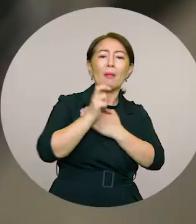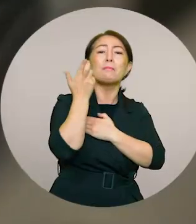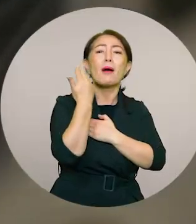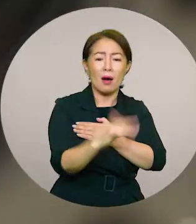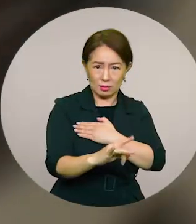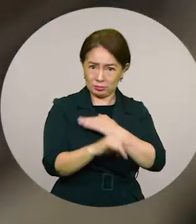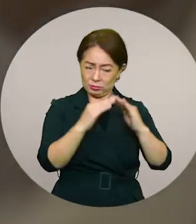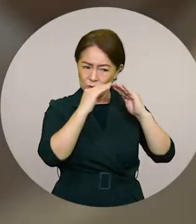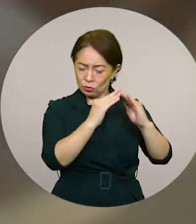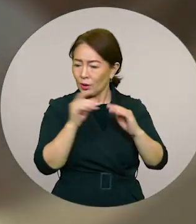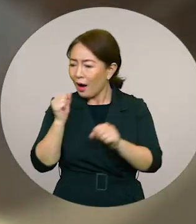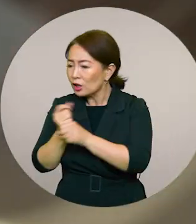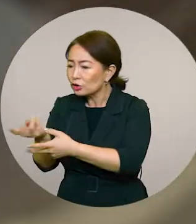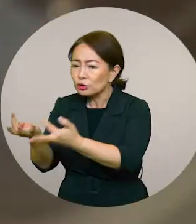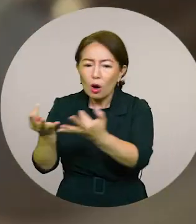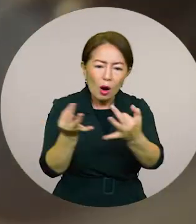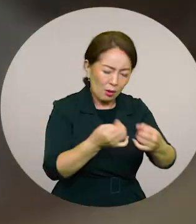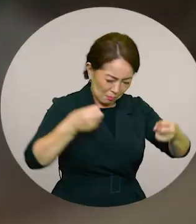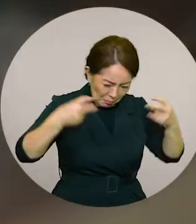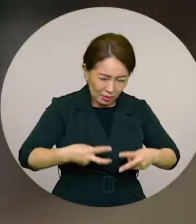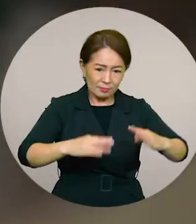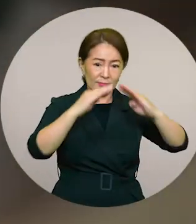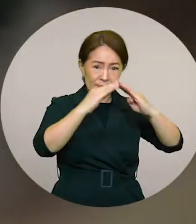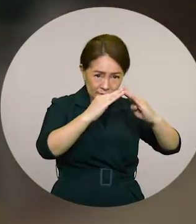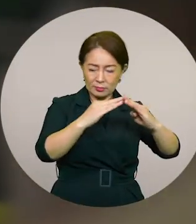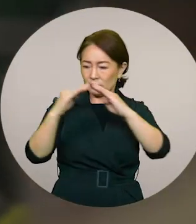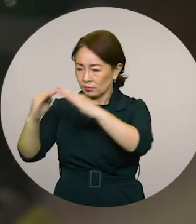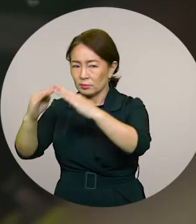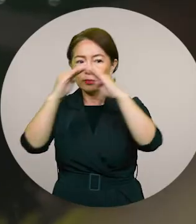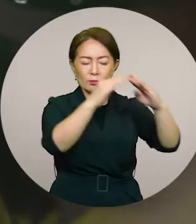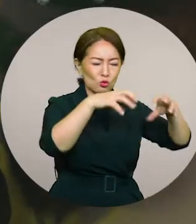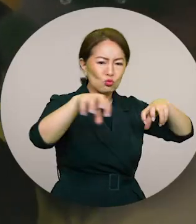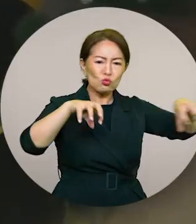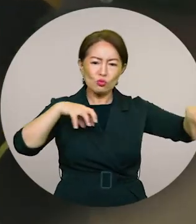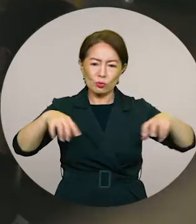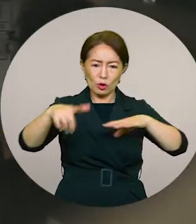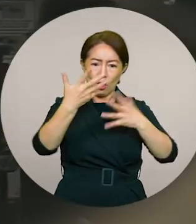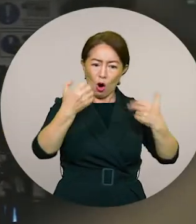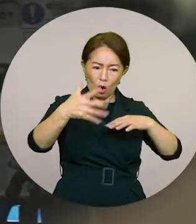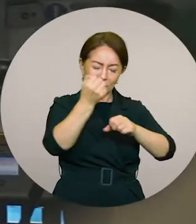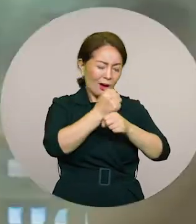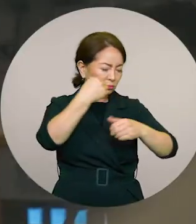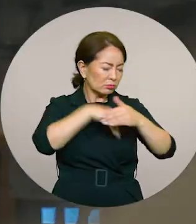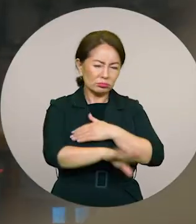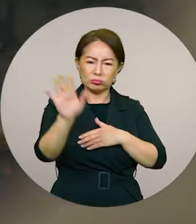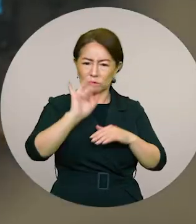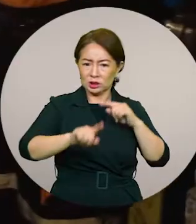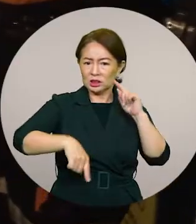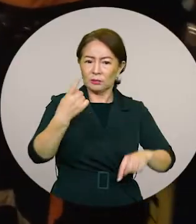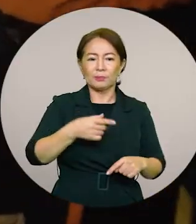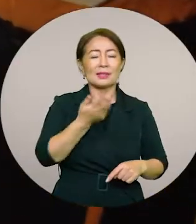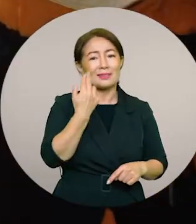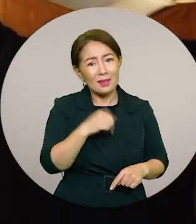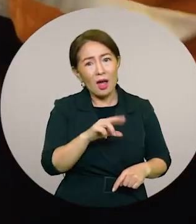чадлыг нийт ажилчдын тоотоо заавал тэнцвүүлэх ёстой. Эдгээрт багтах хүний тооноос олон хүн доор ажиллах ёсгүй. Гүний уурхайн ажилчид